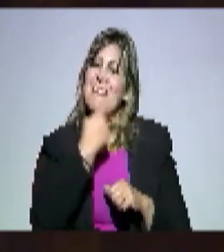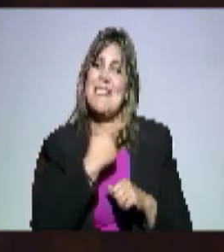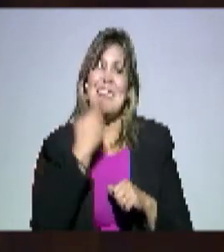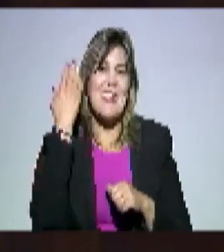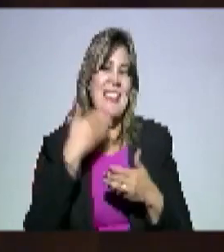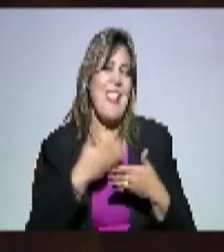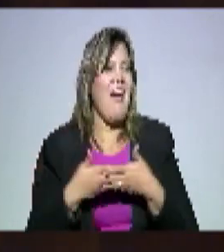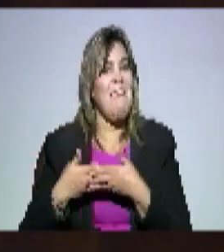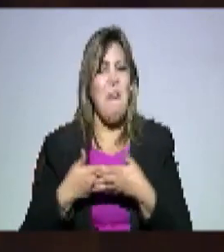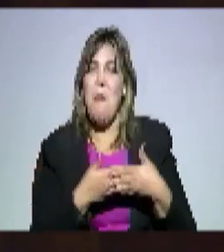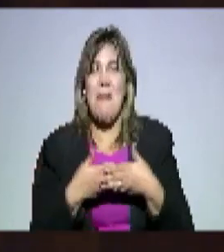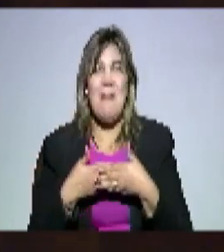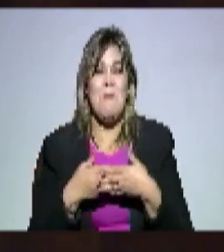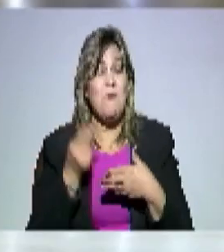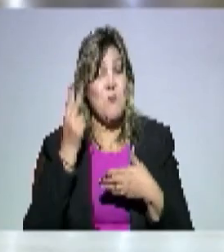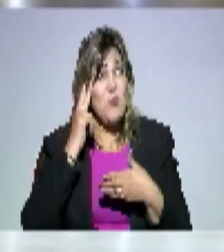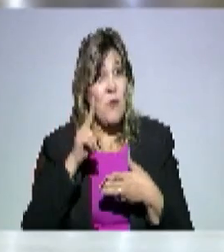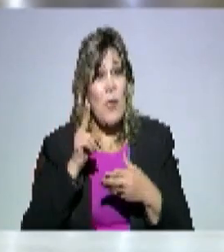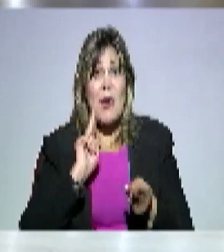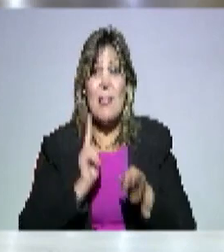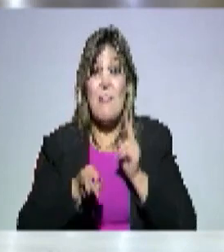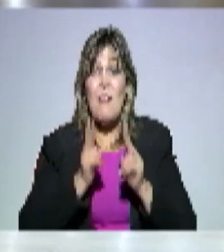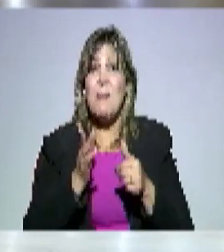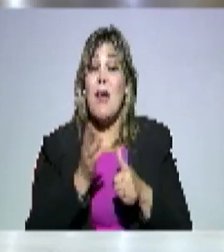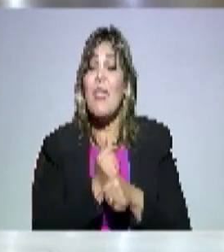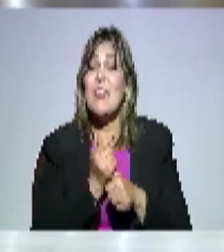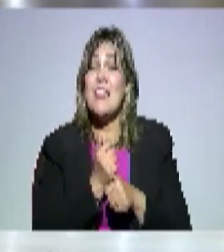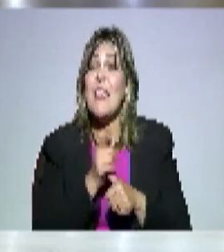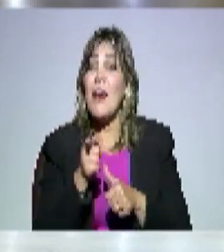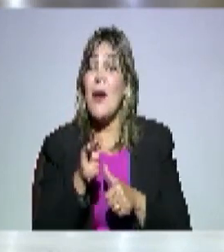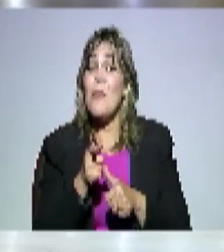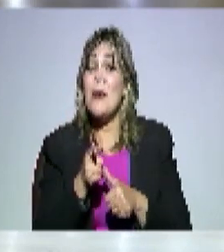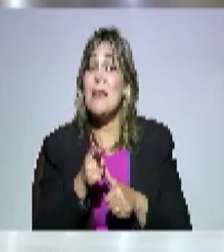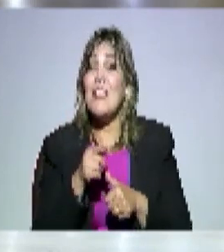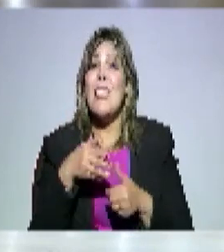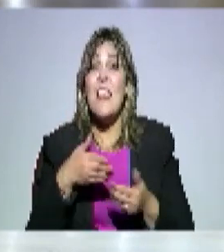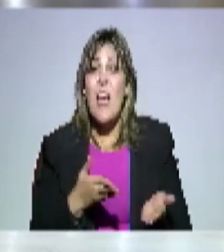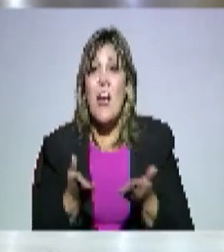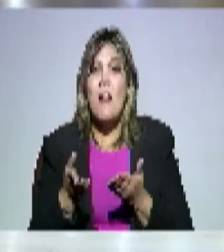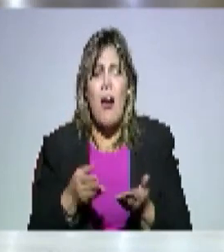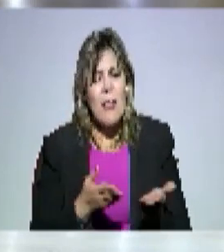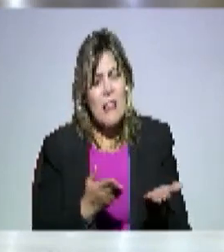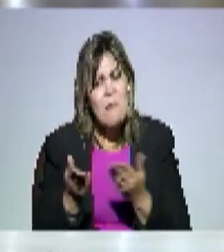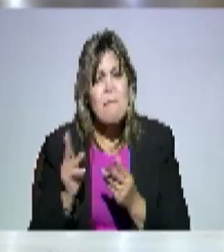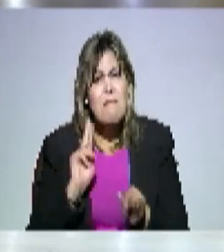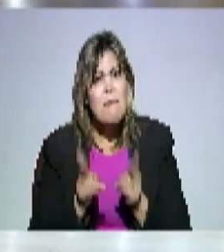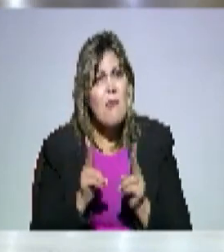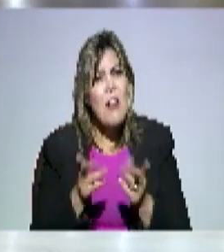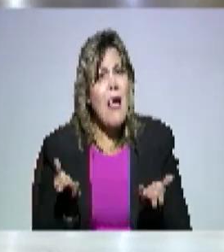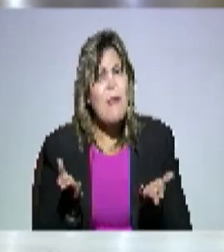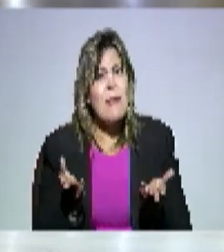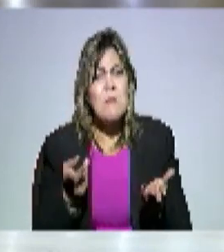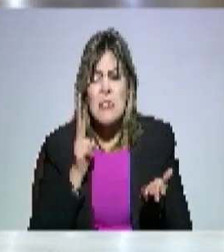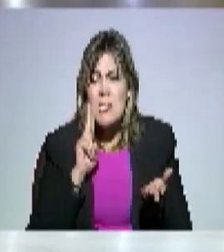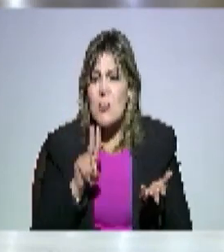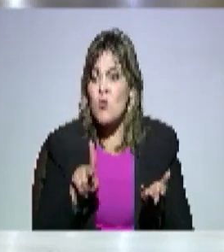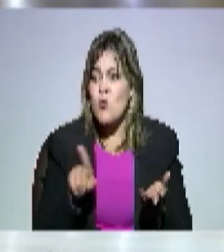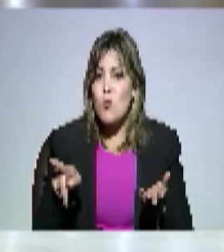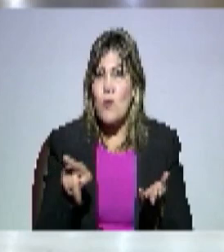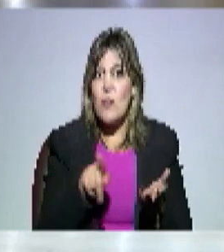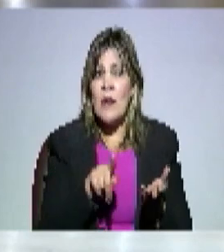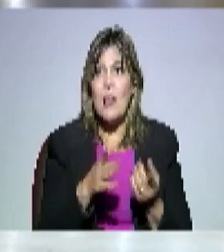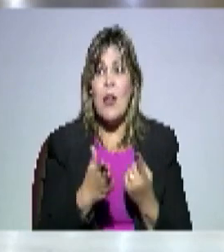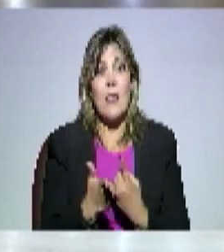افتكروها كده في عرس قنا الجليل عملت ايه ده كات الفرح مدعوه الفرح لكن الست العذراء